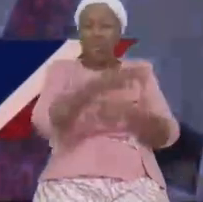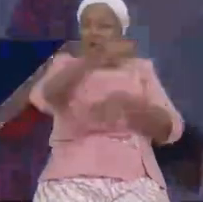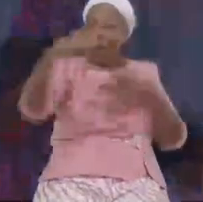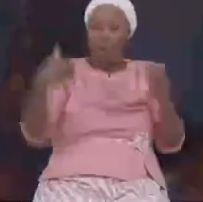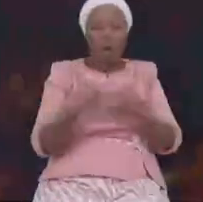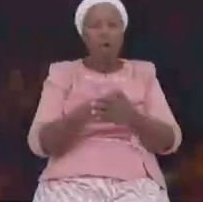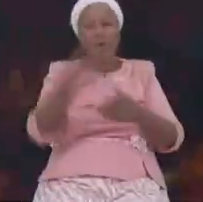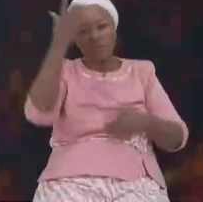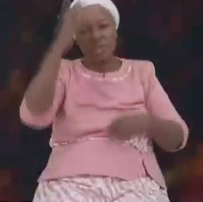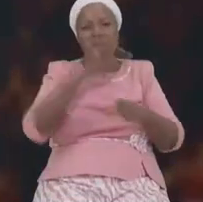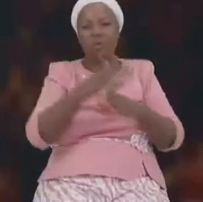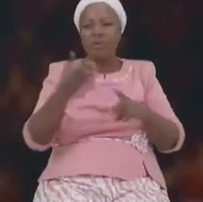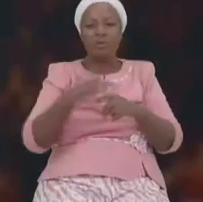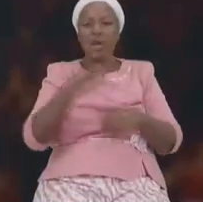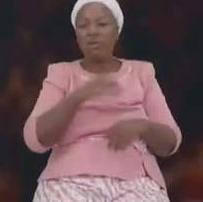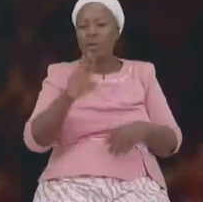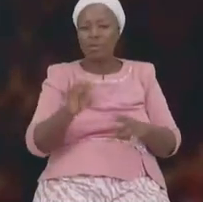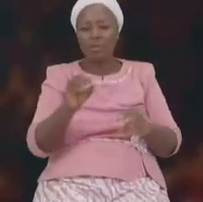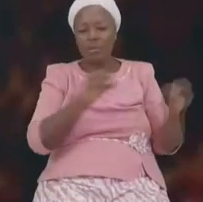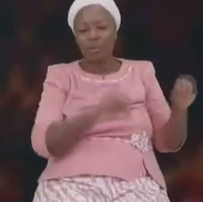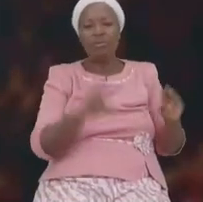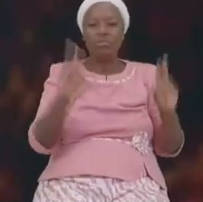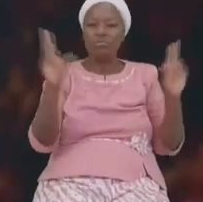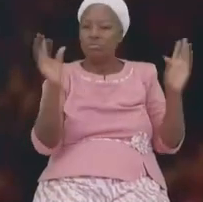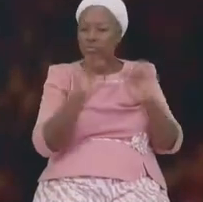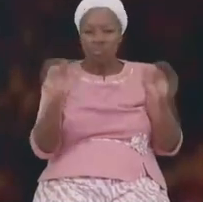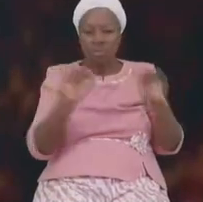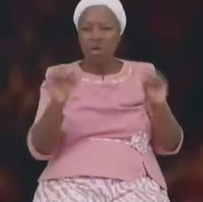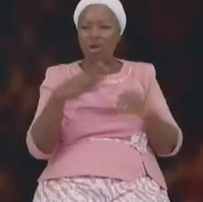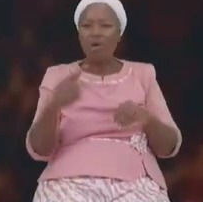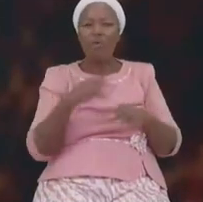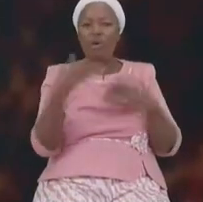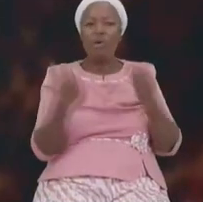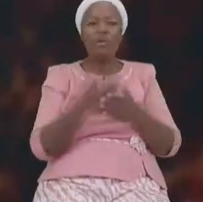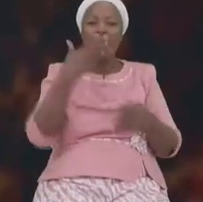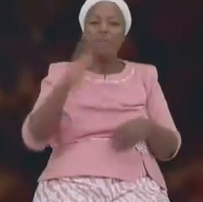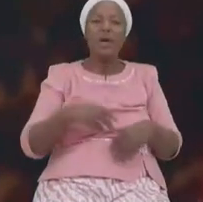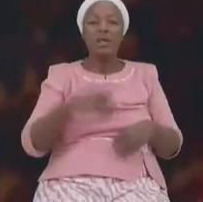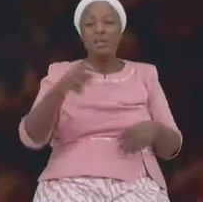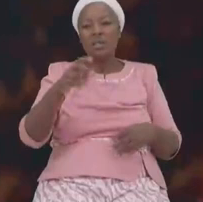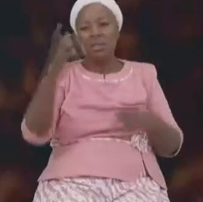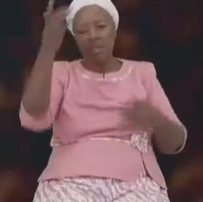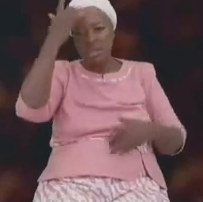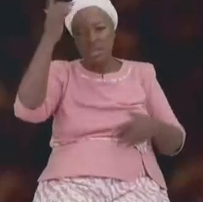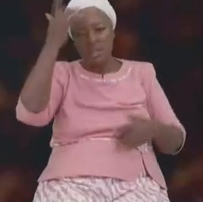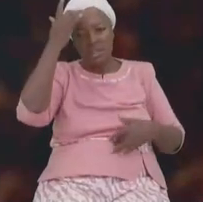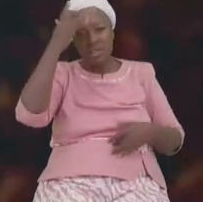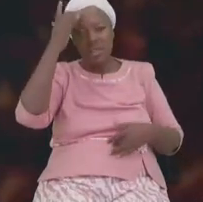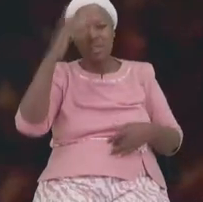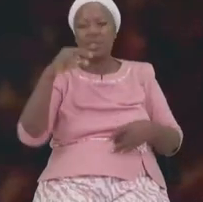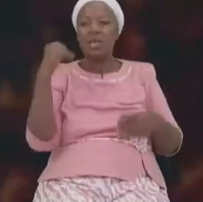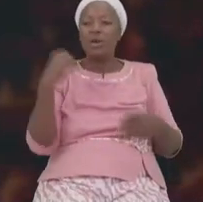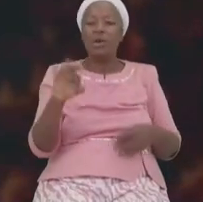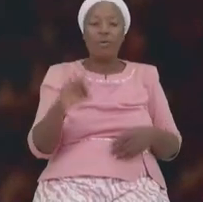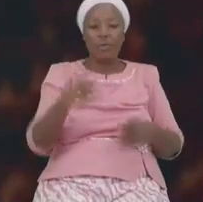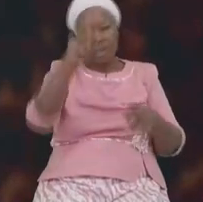Et ne t'enverra aucune de ces mauvaises maladies d'Égypte qui te sont connues. Mais il en